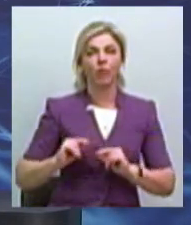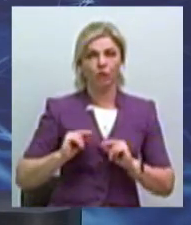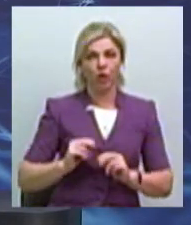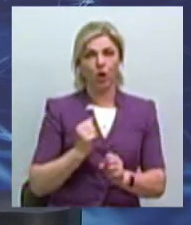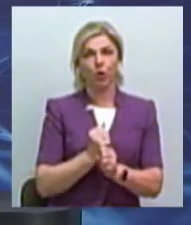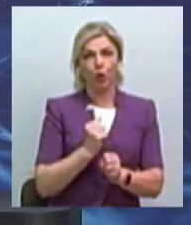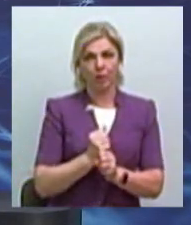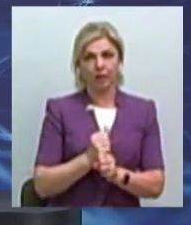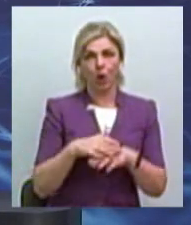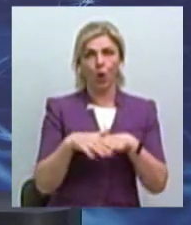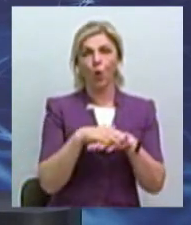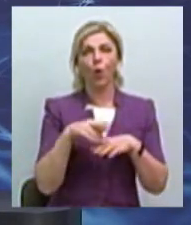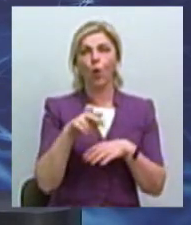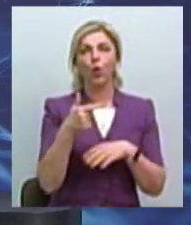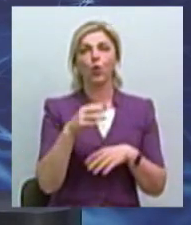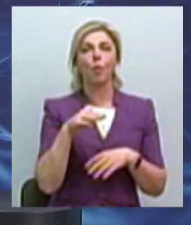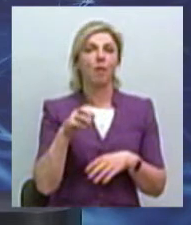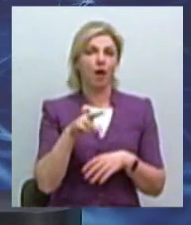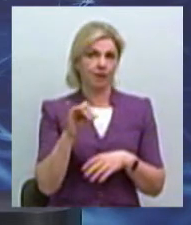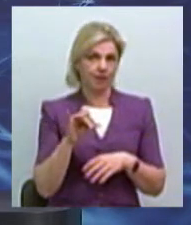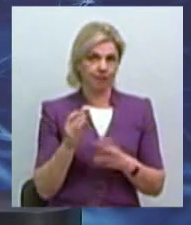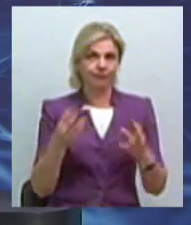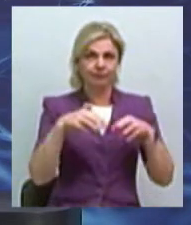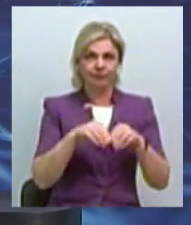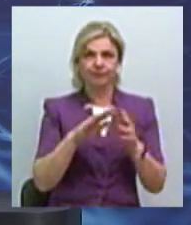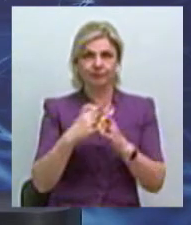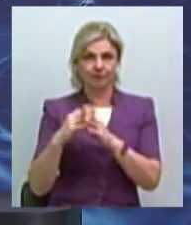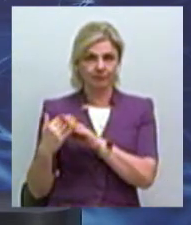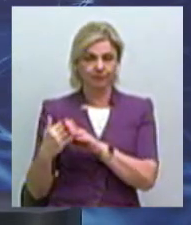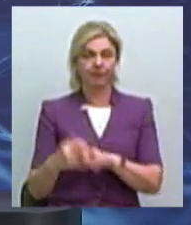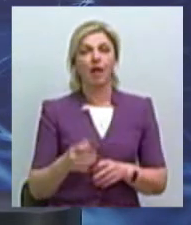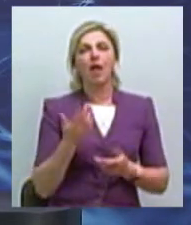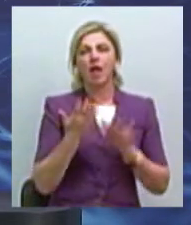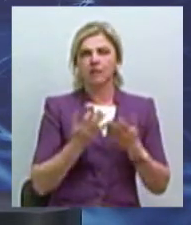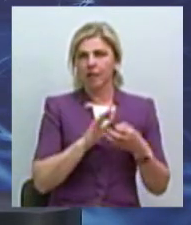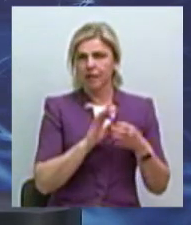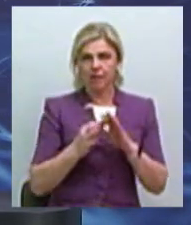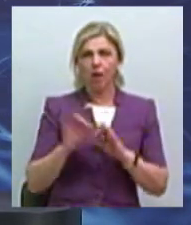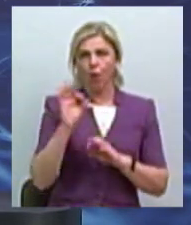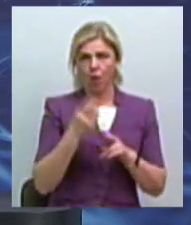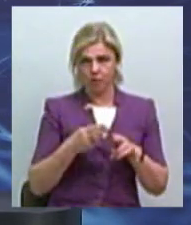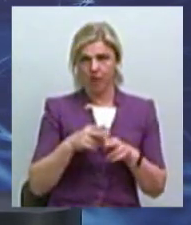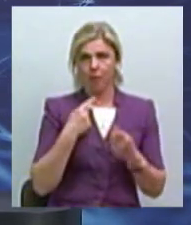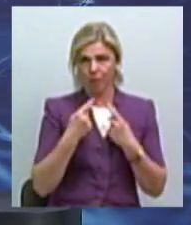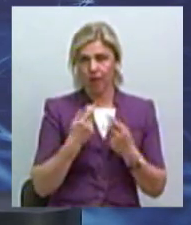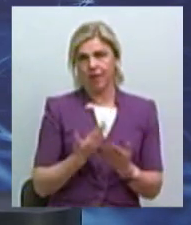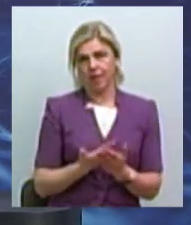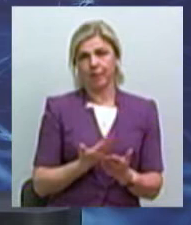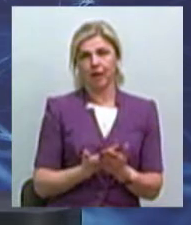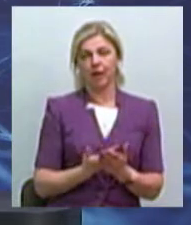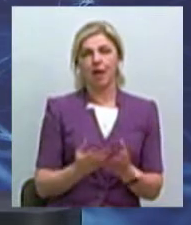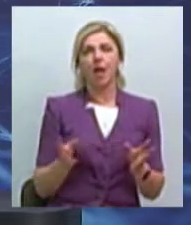створювати громади. От. Якщо більш детально про них поговорити, то це, наприклад,